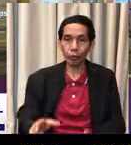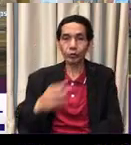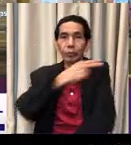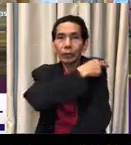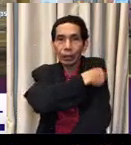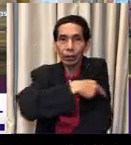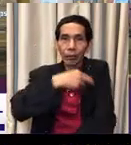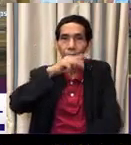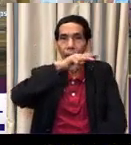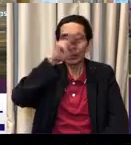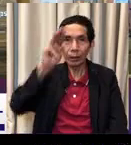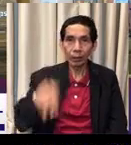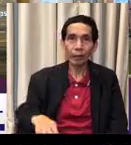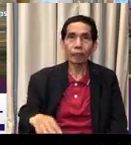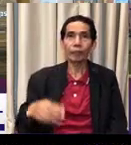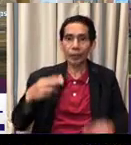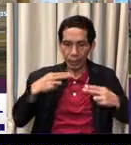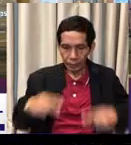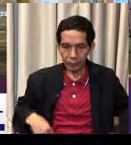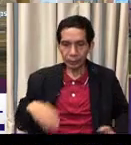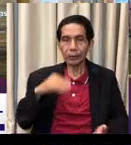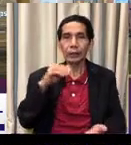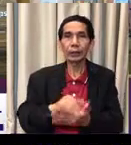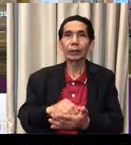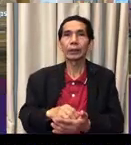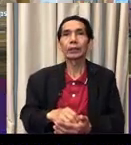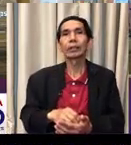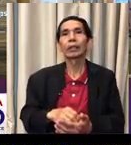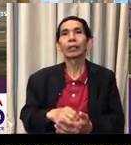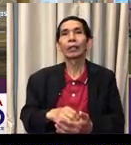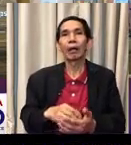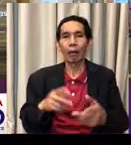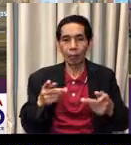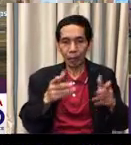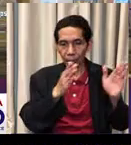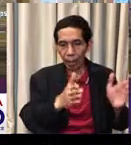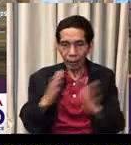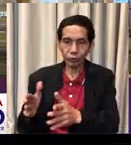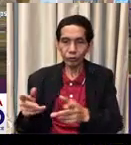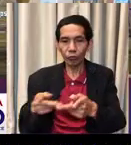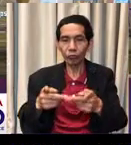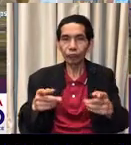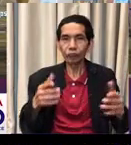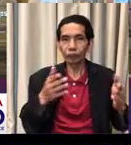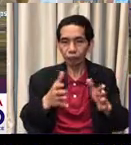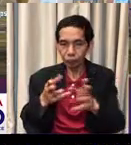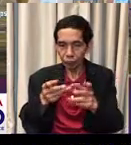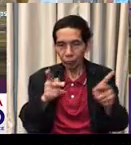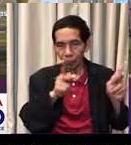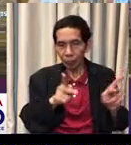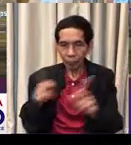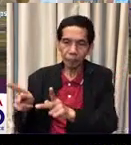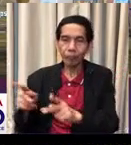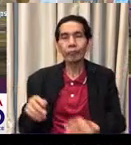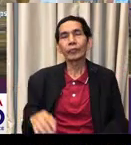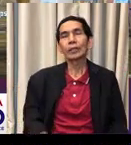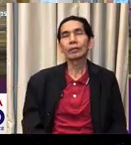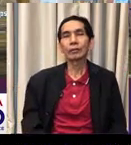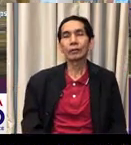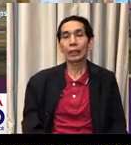ng Maynila, health center, hospital at MHD, magpa-planning session kami. Pinapasama ko rin po yung dadawa